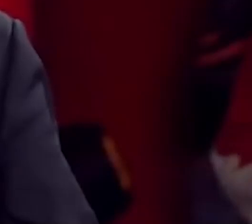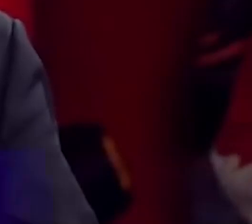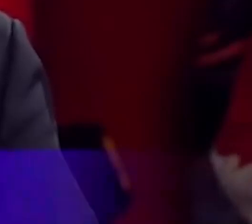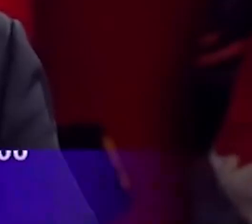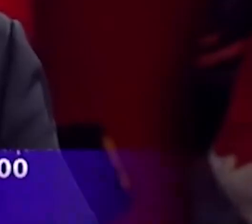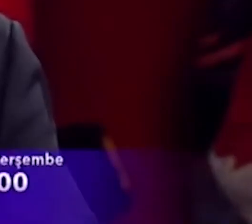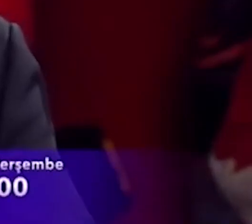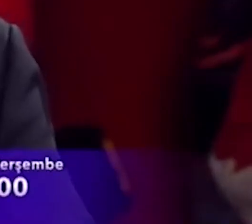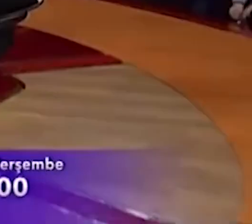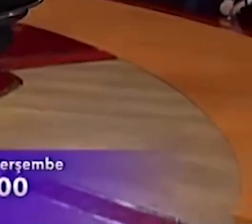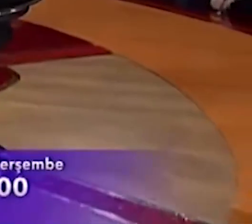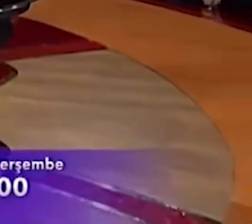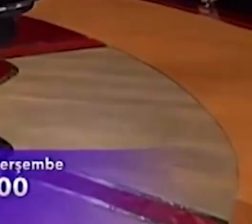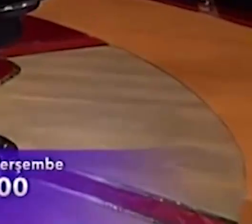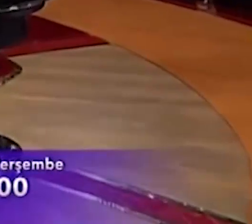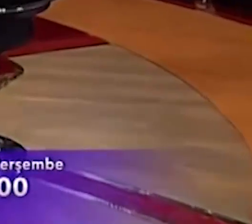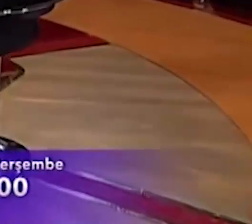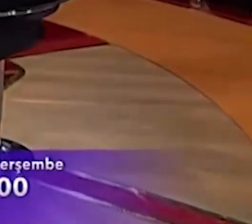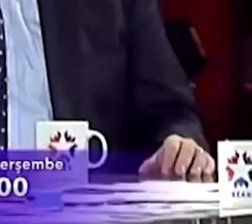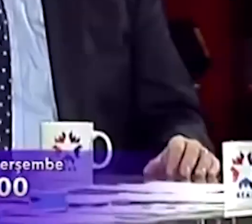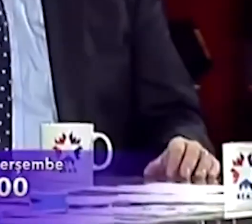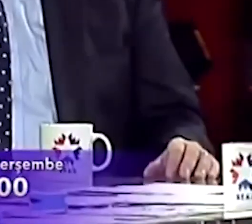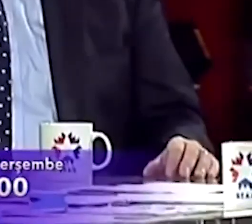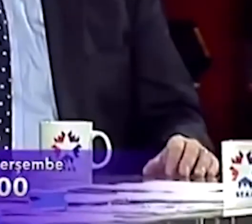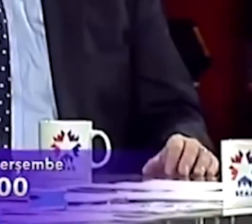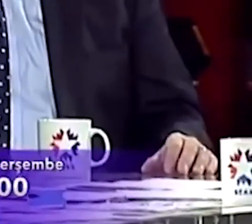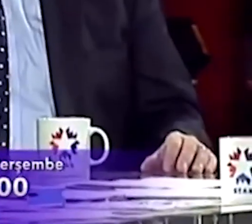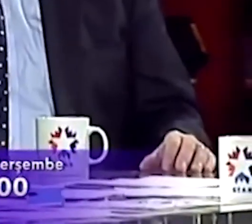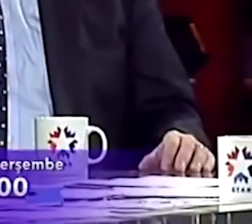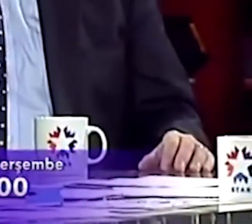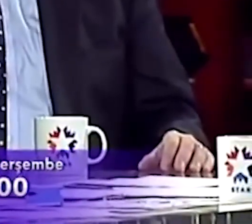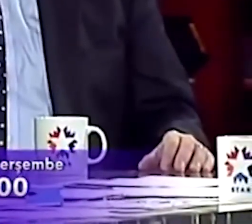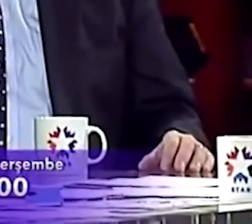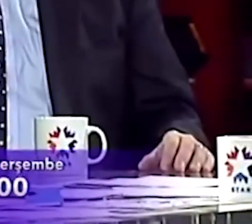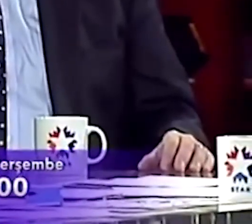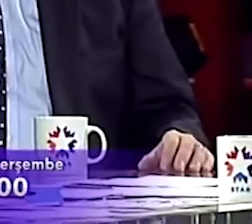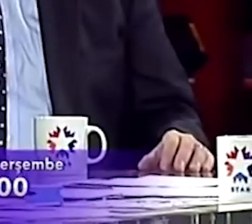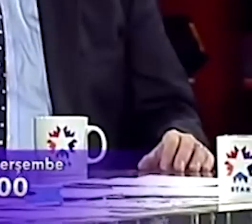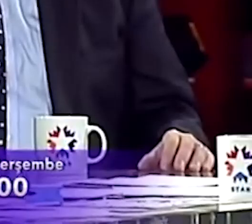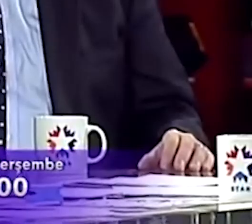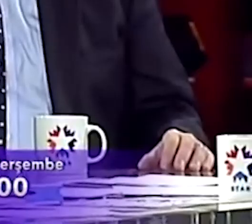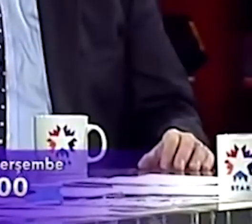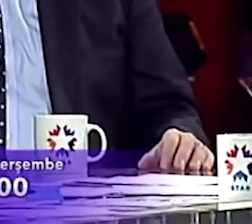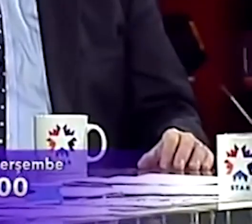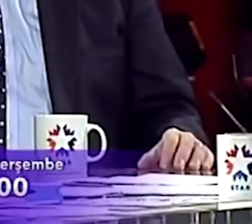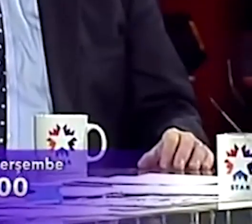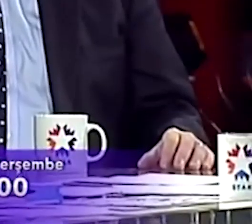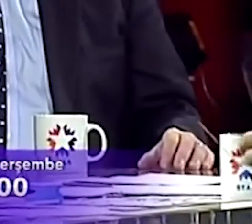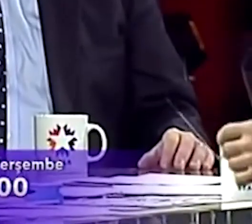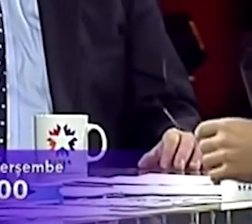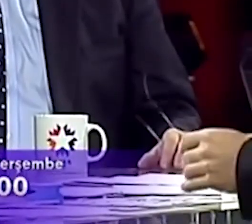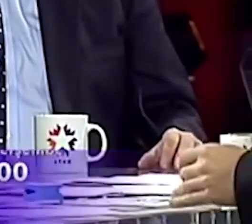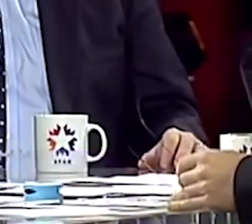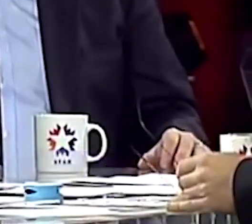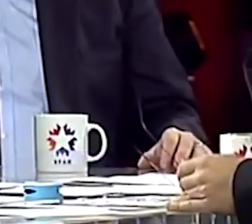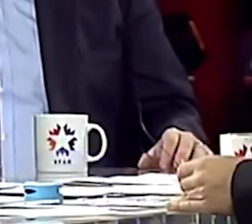O sırada gerçekten uçak geçti ama geçmiş. Hoca bir anda ürktü. Ya bizim zaten program başlarken ya kedi mi yavlar ya uçak geçer. Yani enteresan